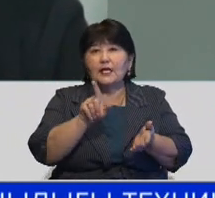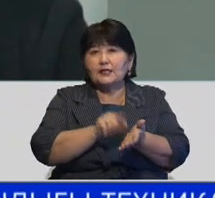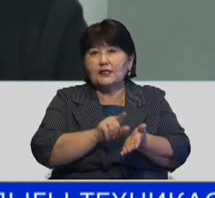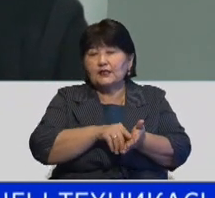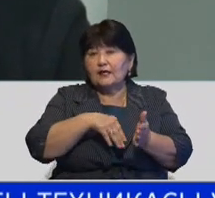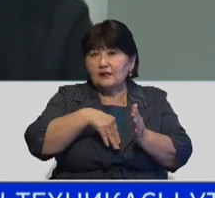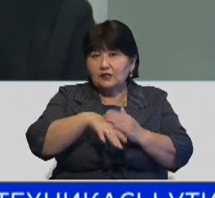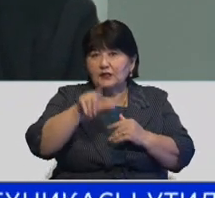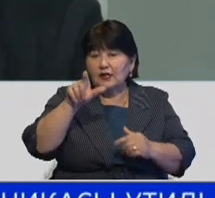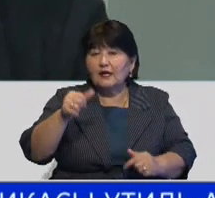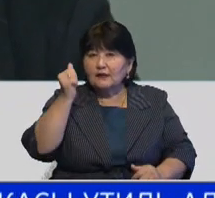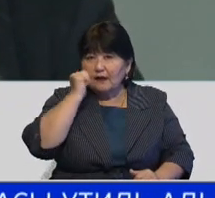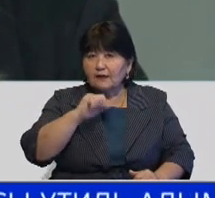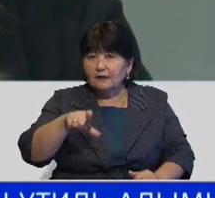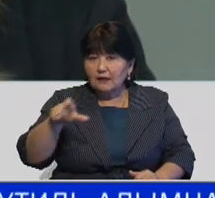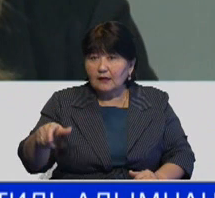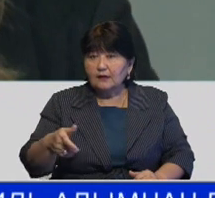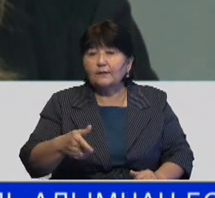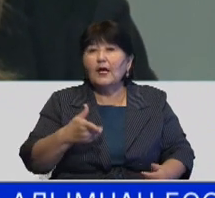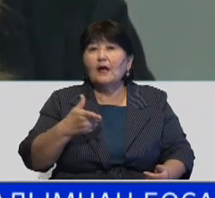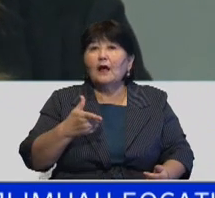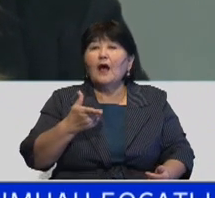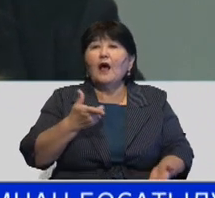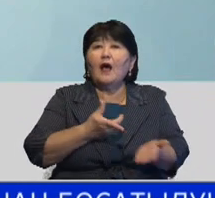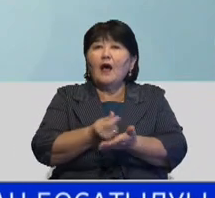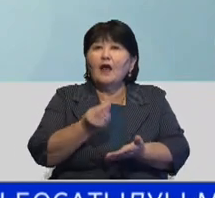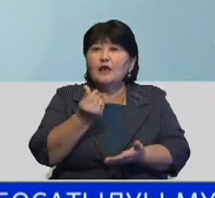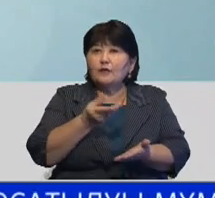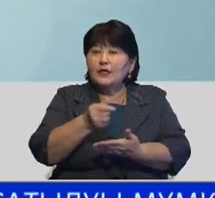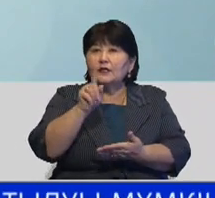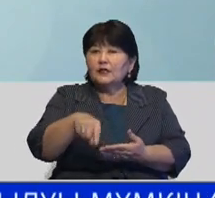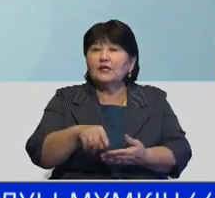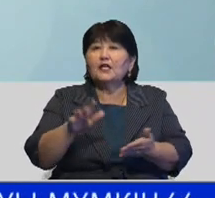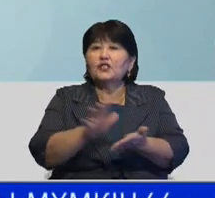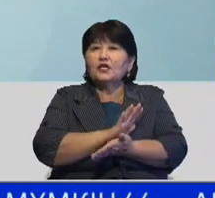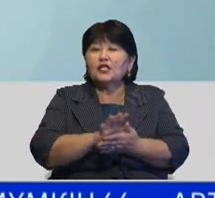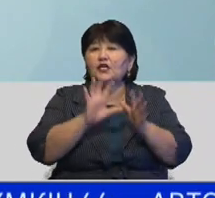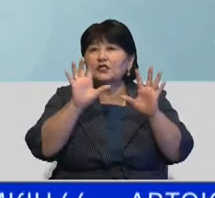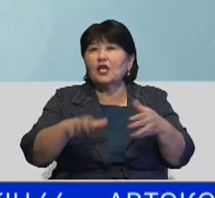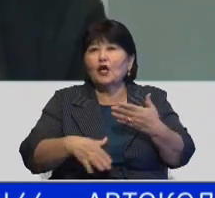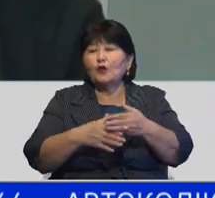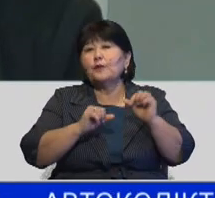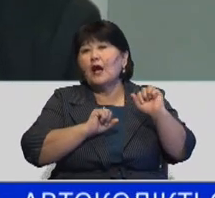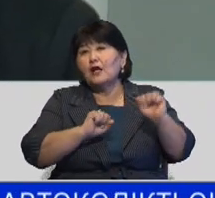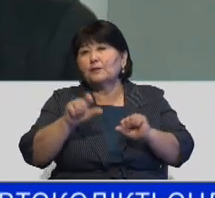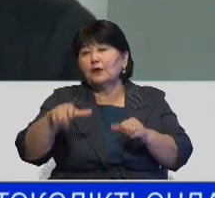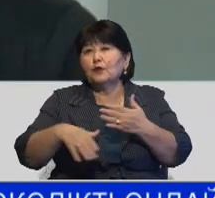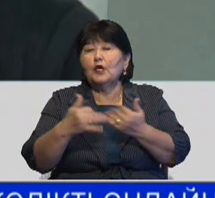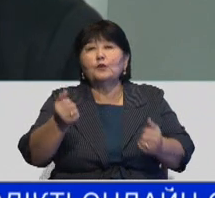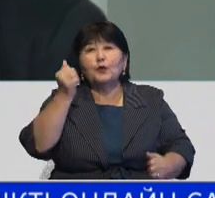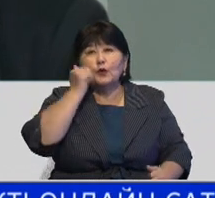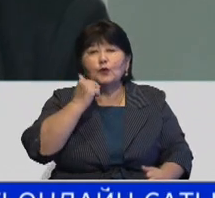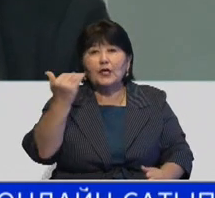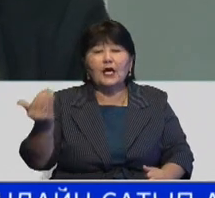зейнеткерлікке шыққан қарияларға алимент өндіру бойынша тегін заң көмегі адвокаттармен көрсетіледі. Бүгін